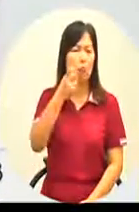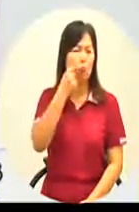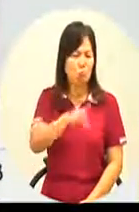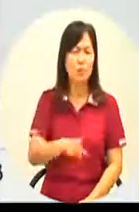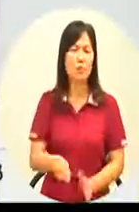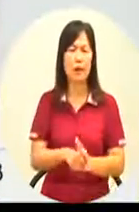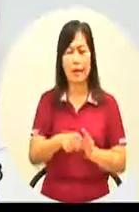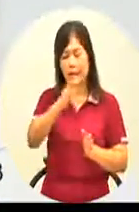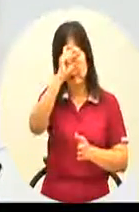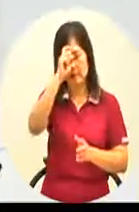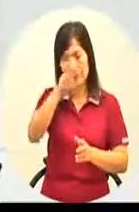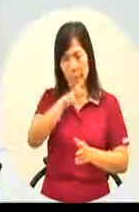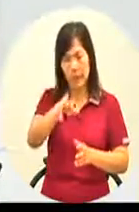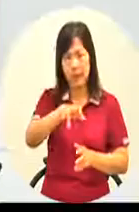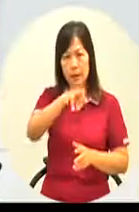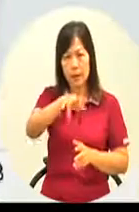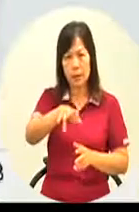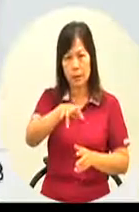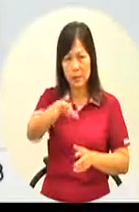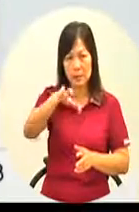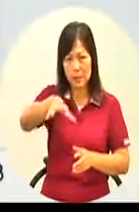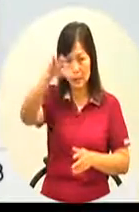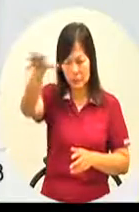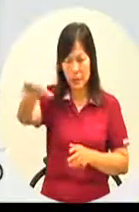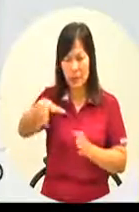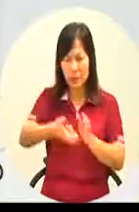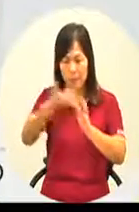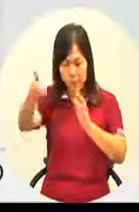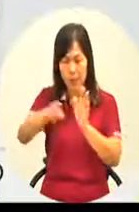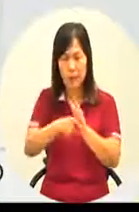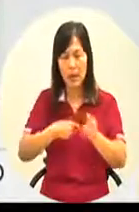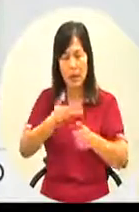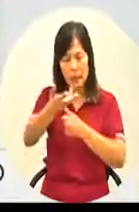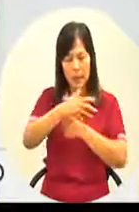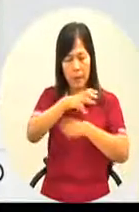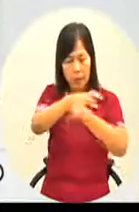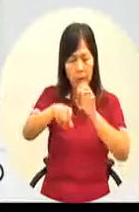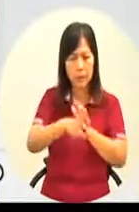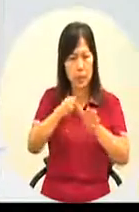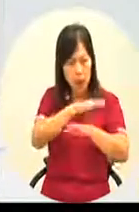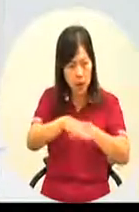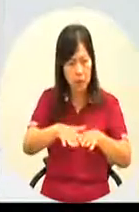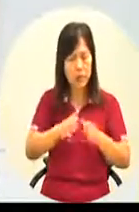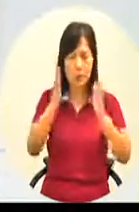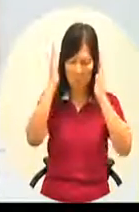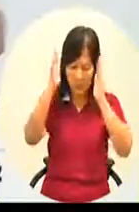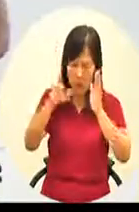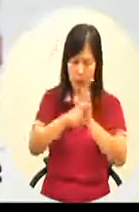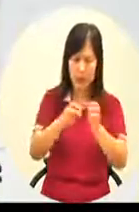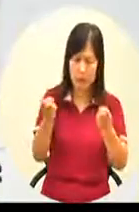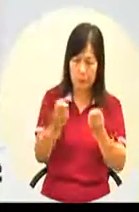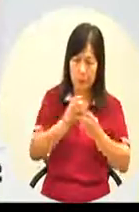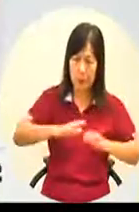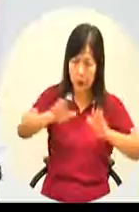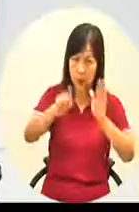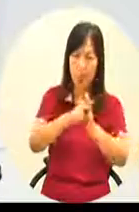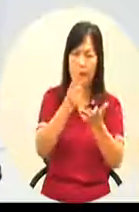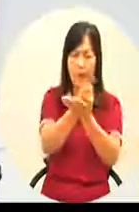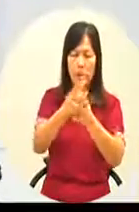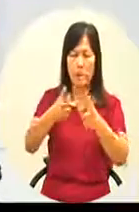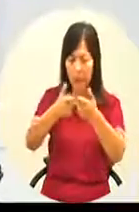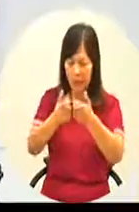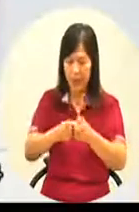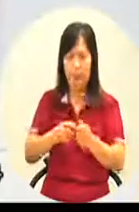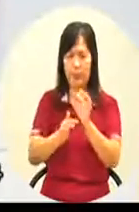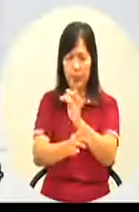把机场迁过去，希望给我们环境安全、环境正义、环境发展，天时地利人和。来，我